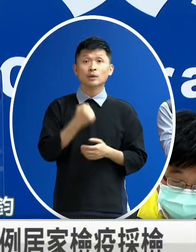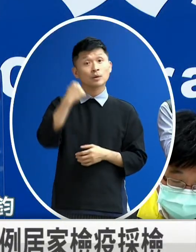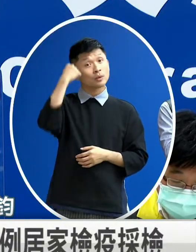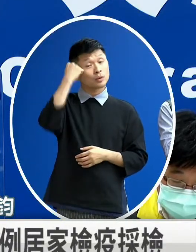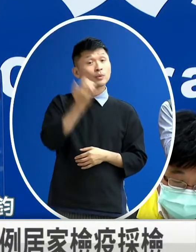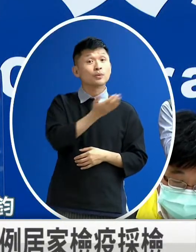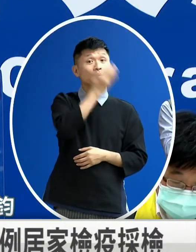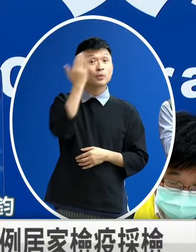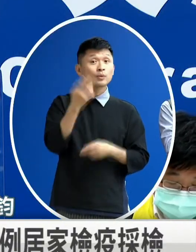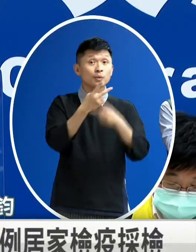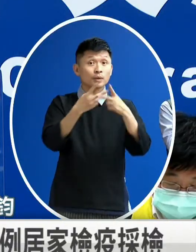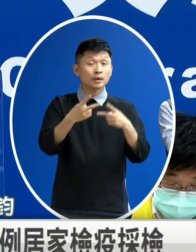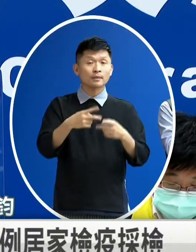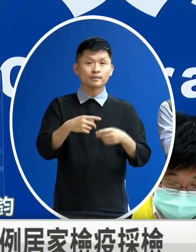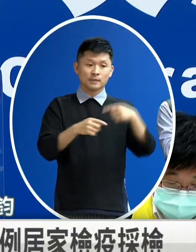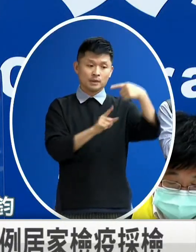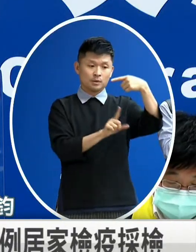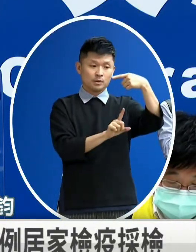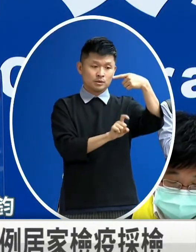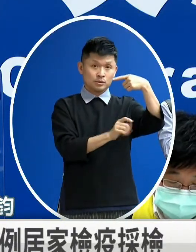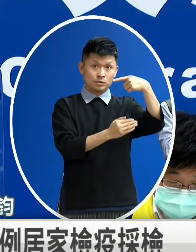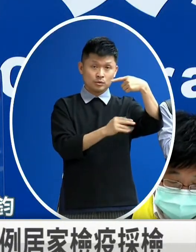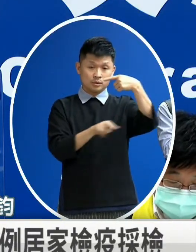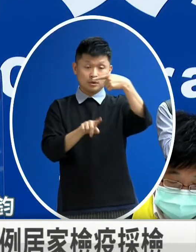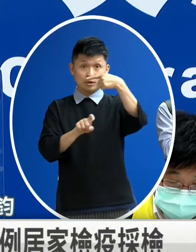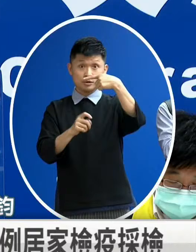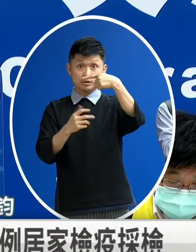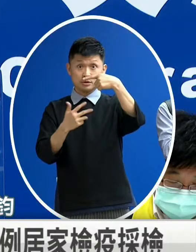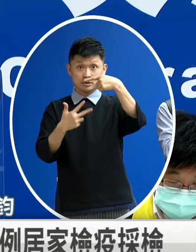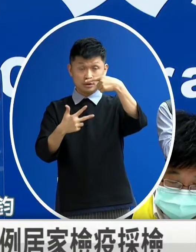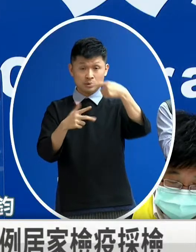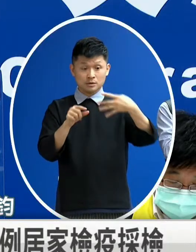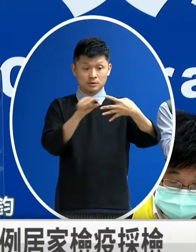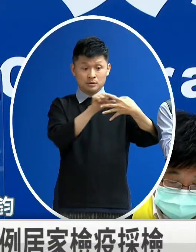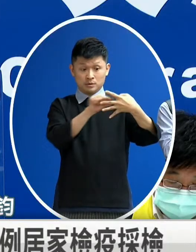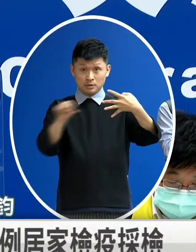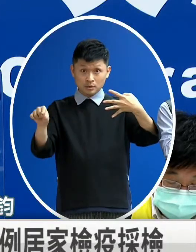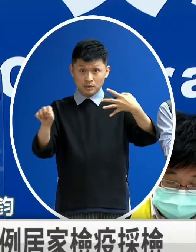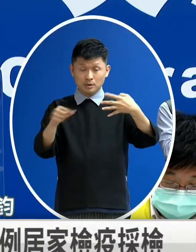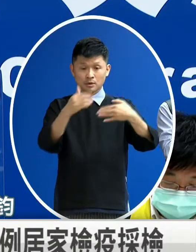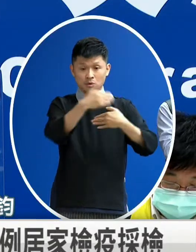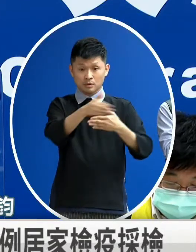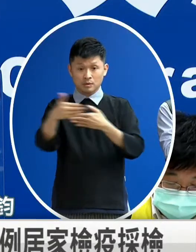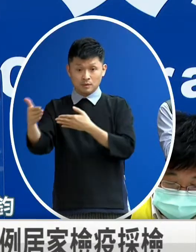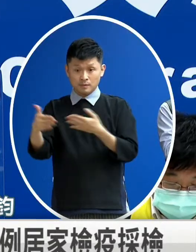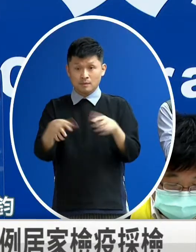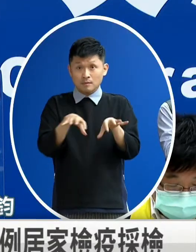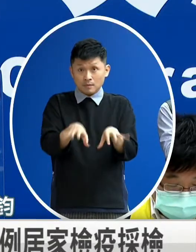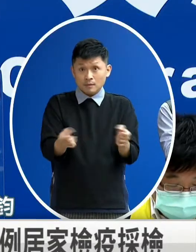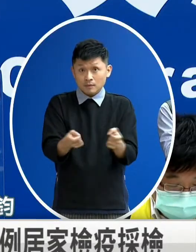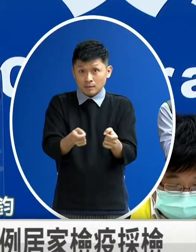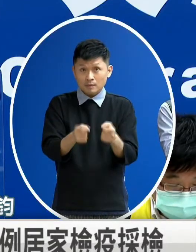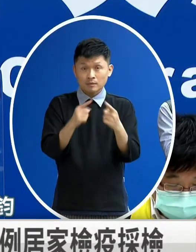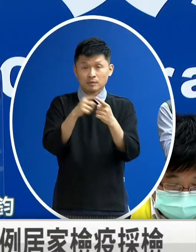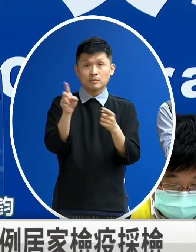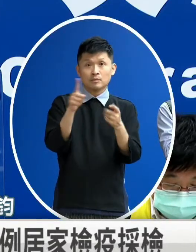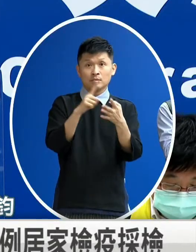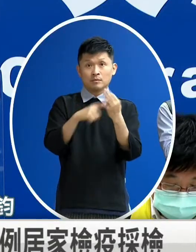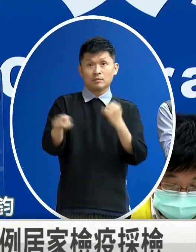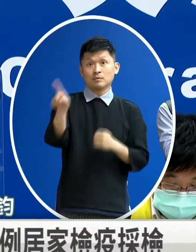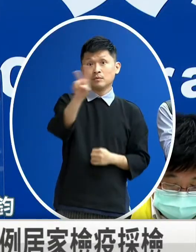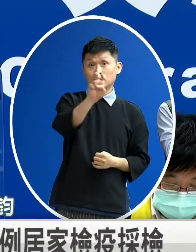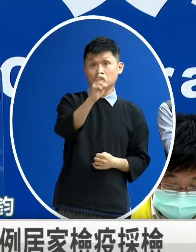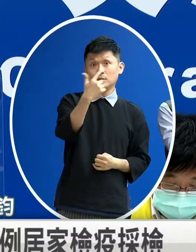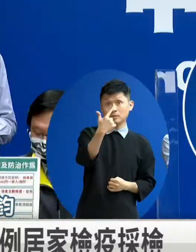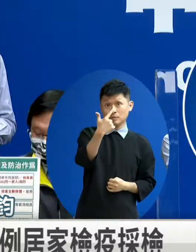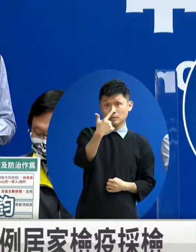分也回溯这个1月19到27号同楼层跟上下同号房的这个旅客，总共有26位都已